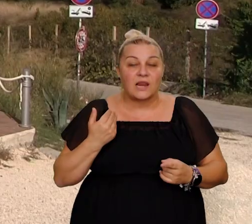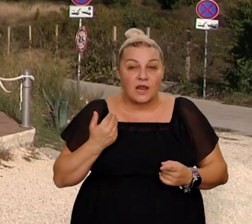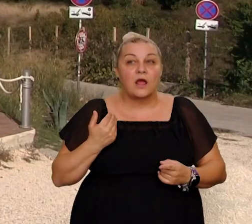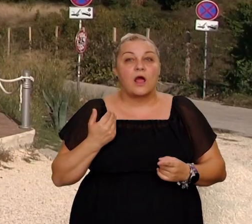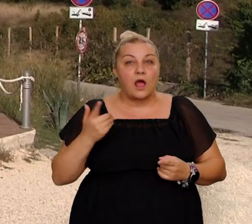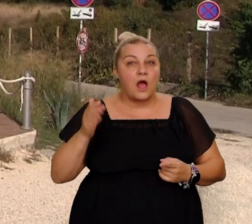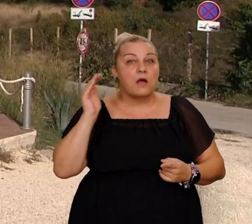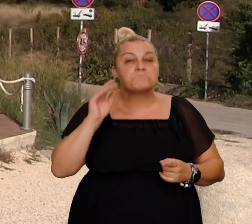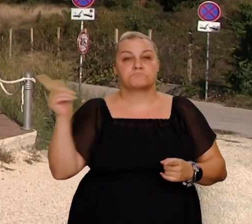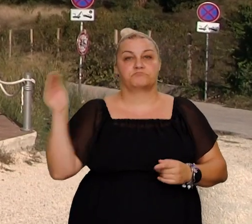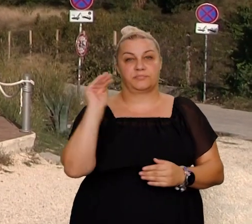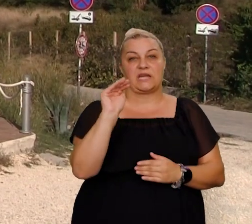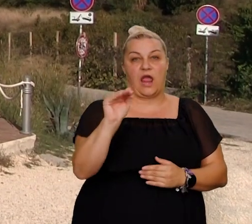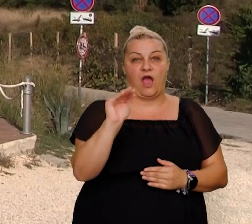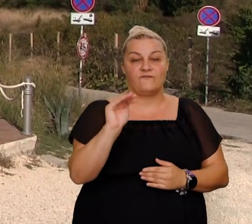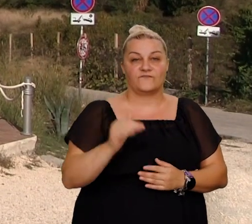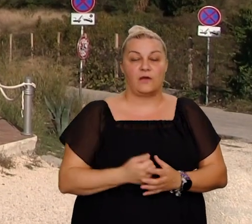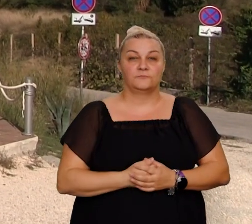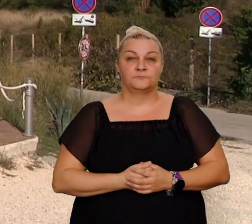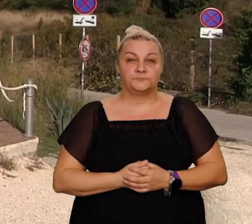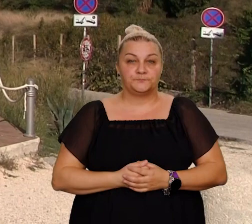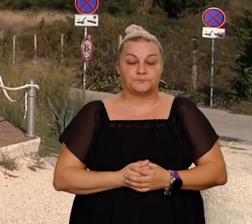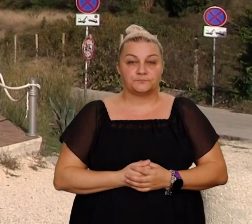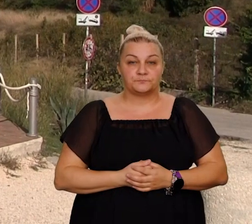da se traže topnici, on se javio među prvima.